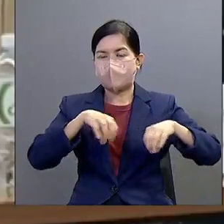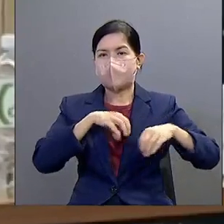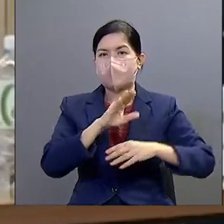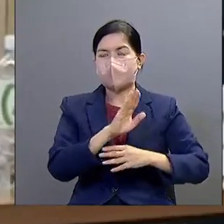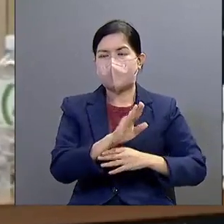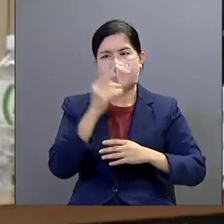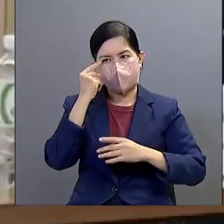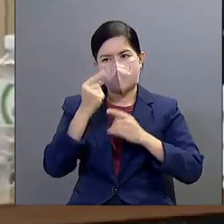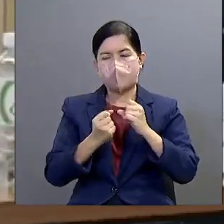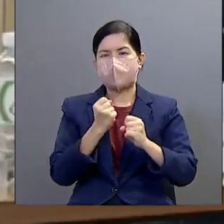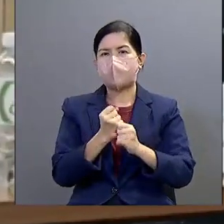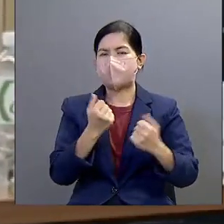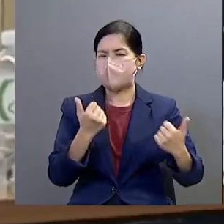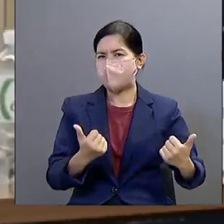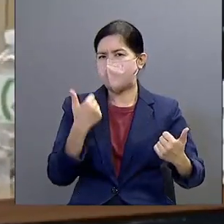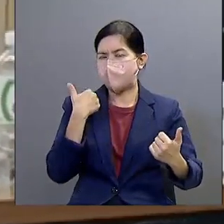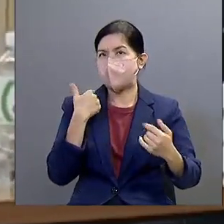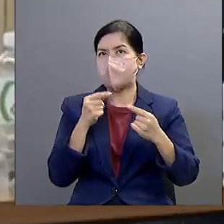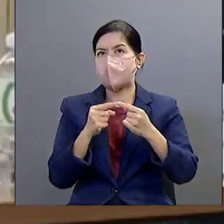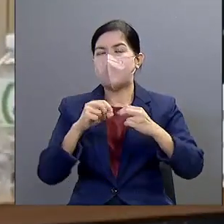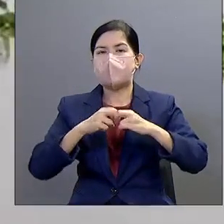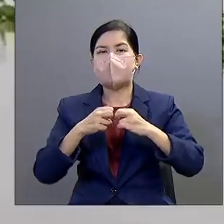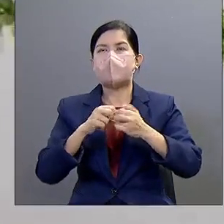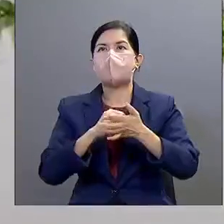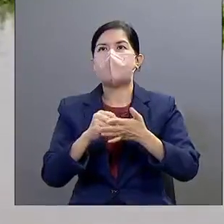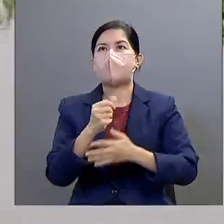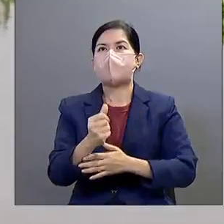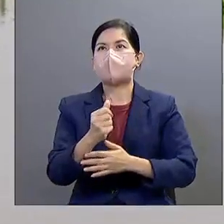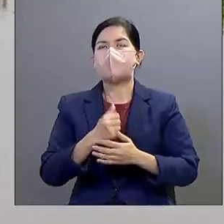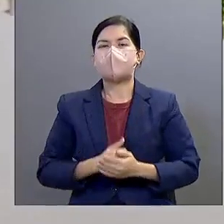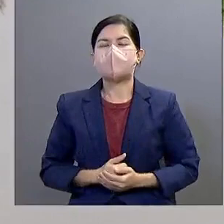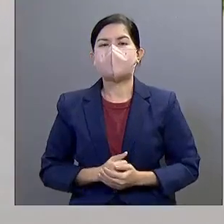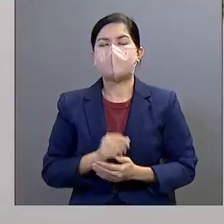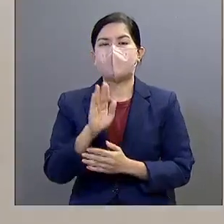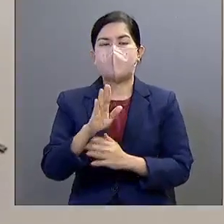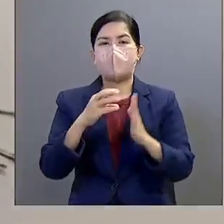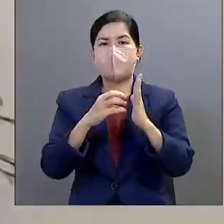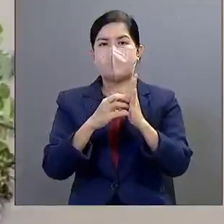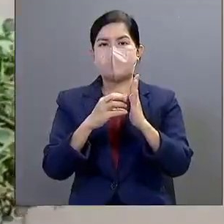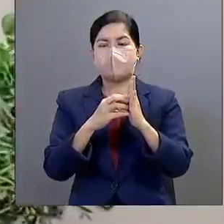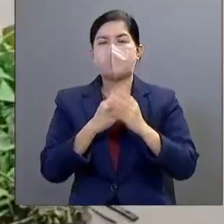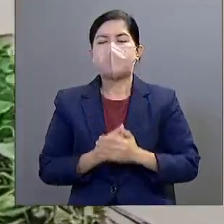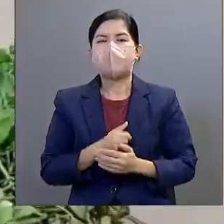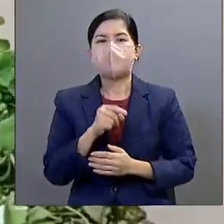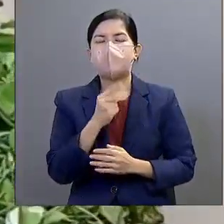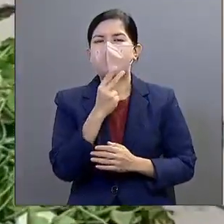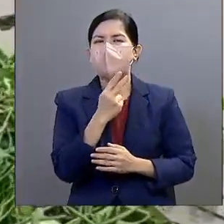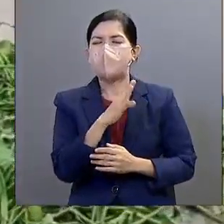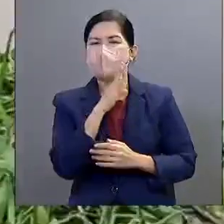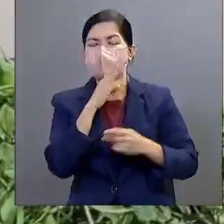ราน่าจะผ่านพ้นไปได้นะครับ สำหรับพื้นที่ภาคกลางนะคะที่เสี่ยงจะเกิดน้ำท่วม